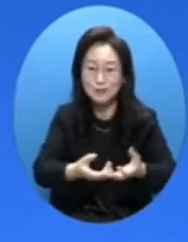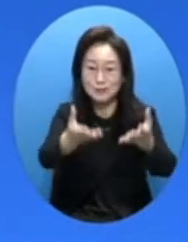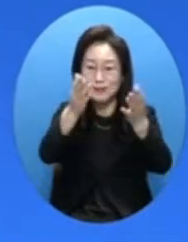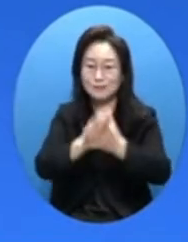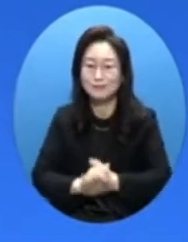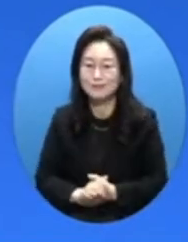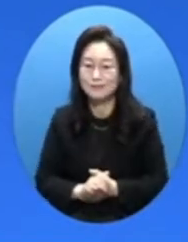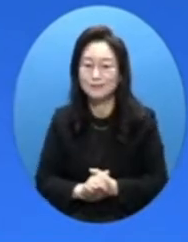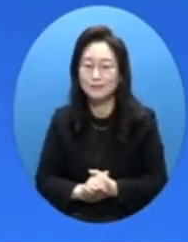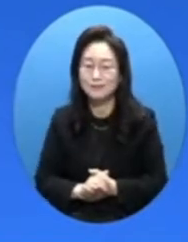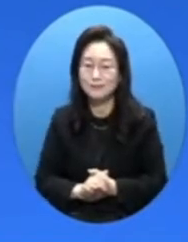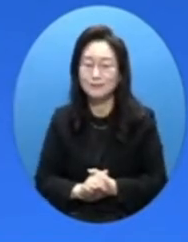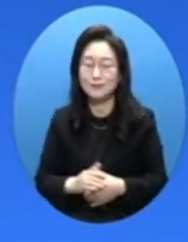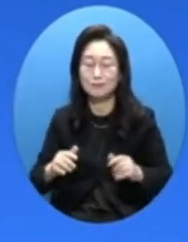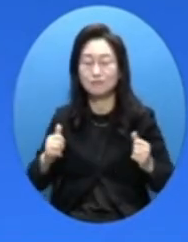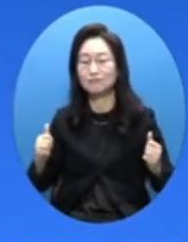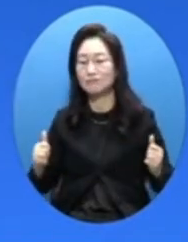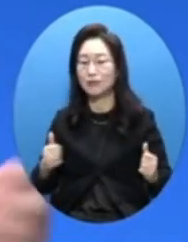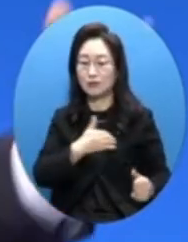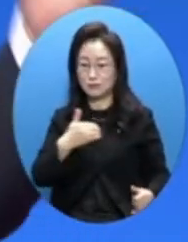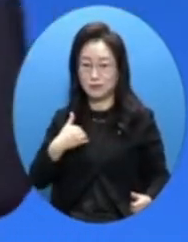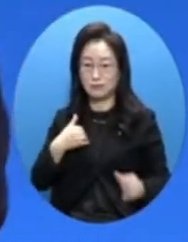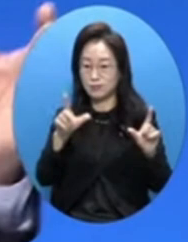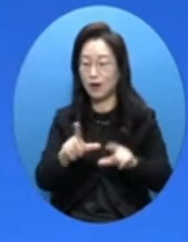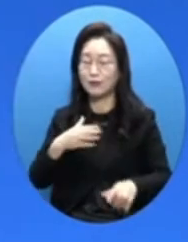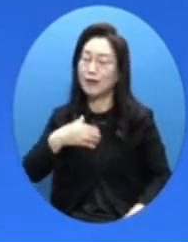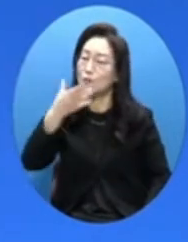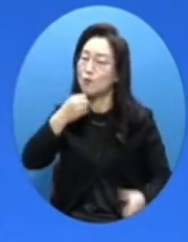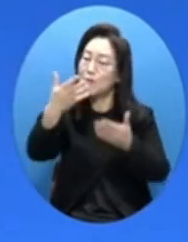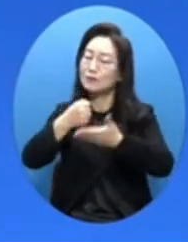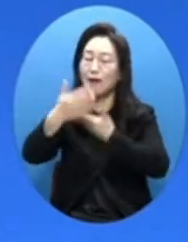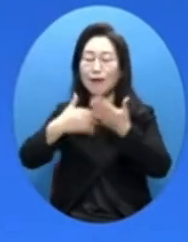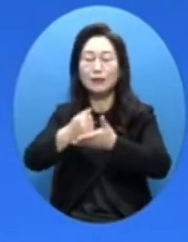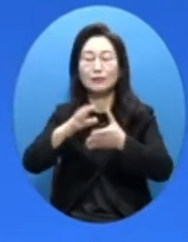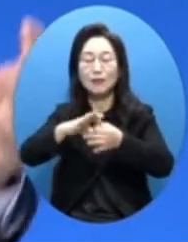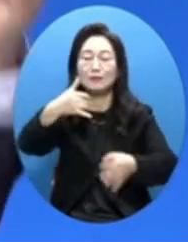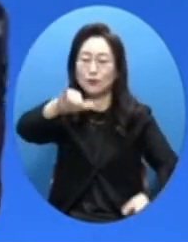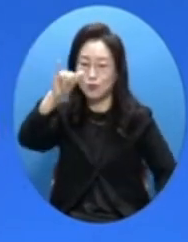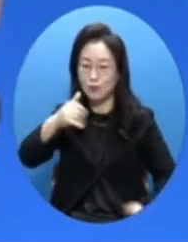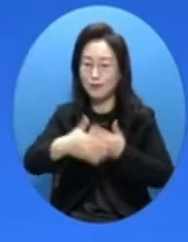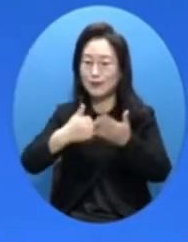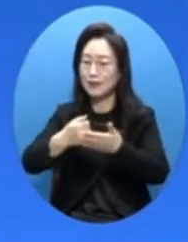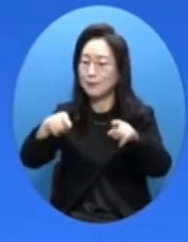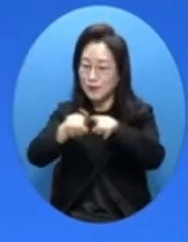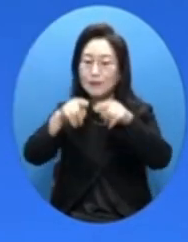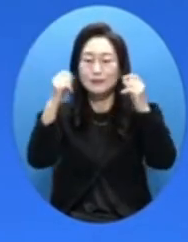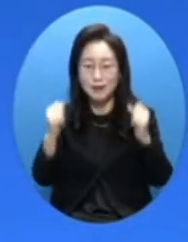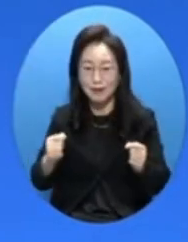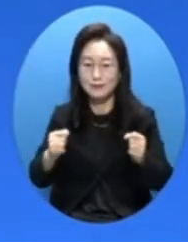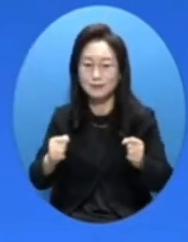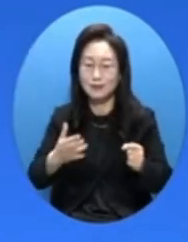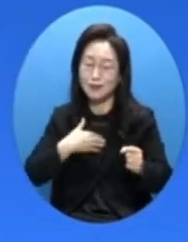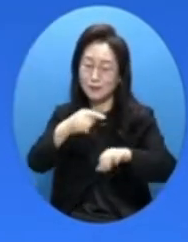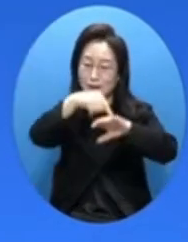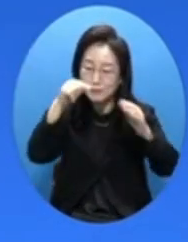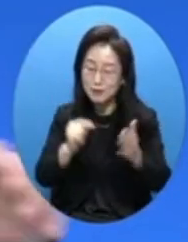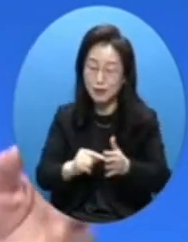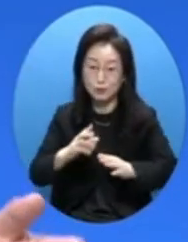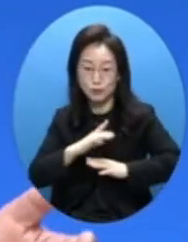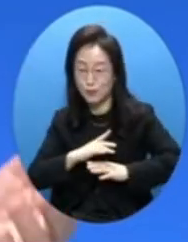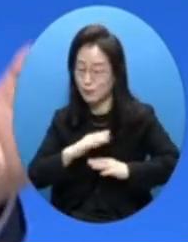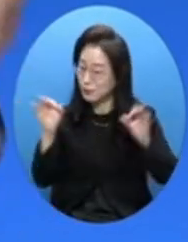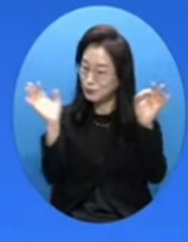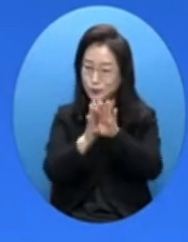축원합니다. 가슴 펴고 당당히 살아야 됩니다. 나는 복받은 하나님의 자녀이다. 하나님께서 나와 함께 하신다. 내 마음의 두려움은